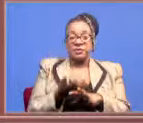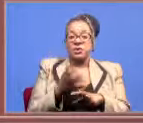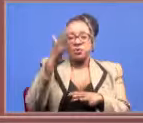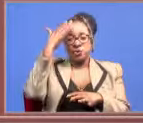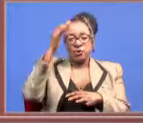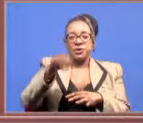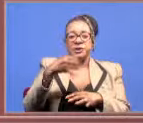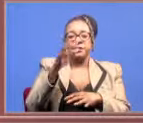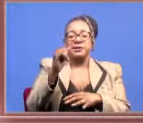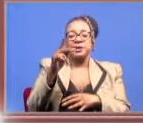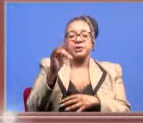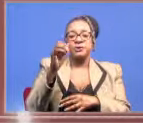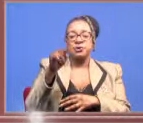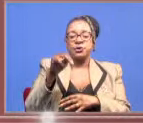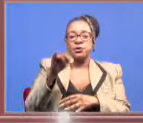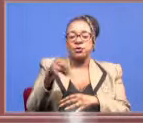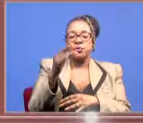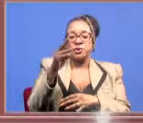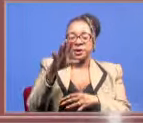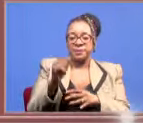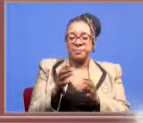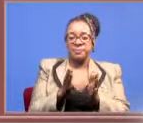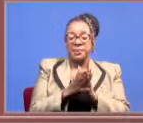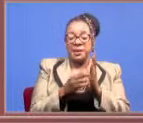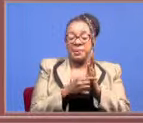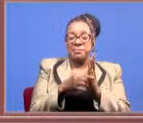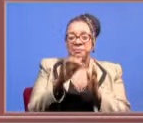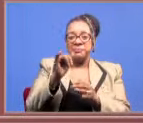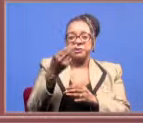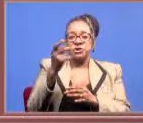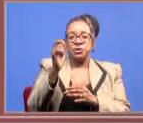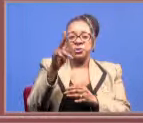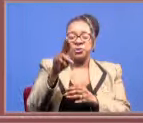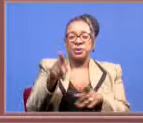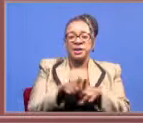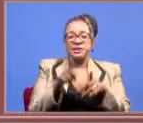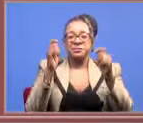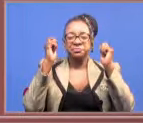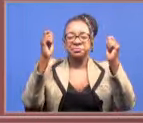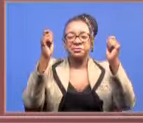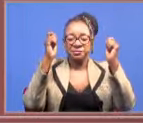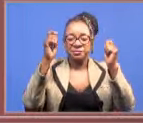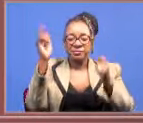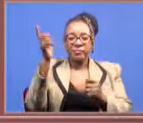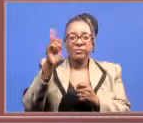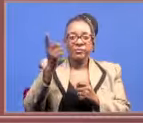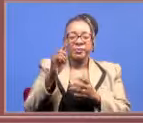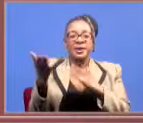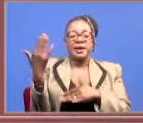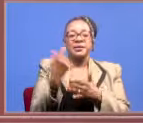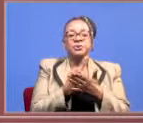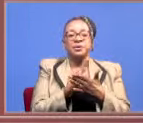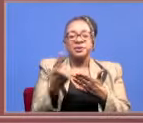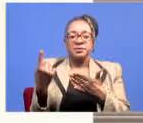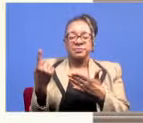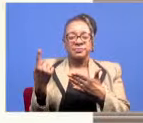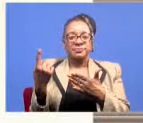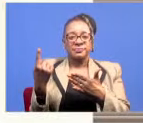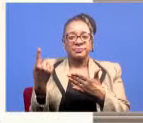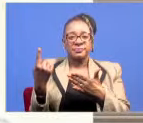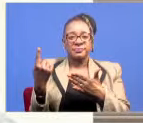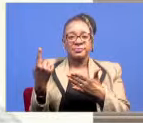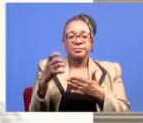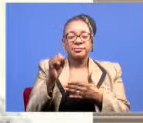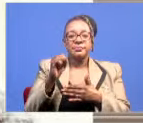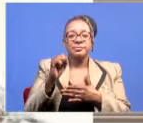la mtaa Shakur, akiwa kwa maandamano ya kupinga mswada wa fedha jijini Nairobi wiki iliyopita.